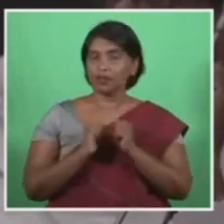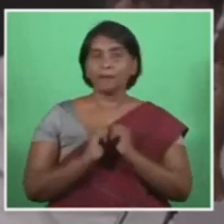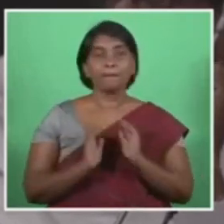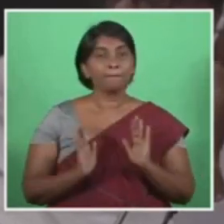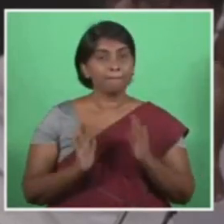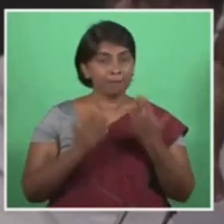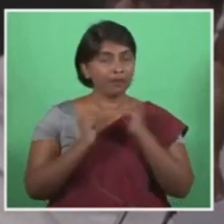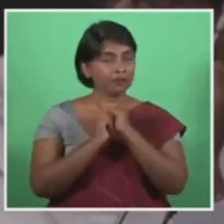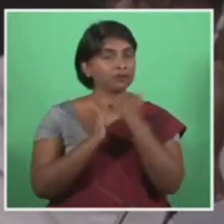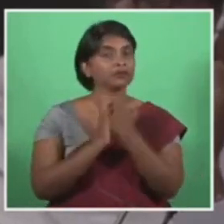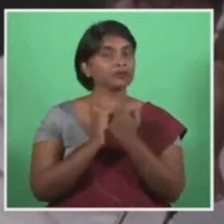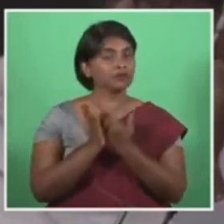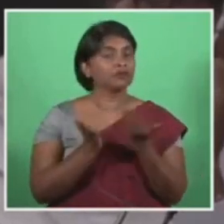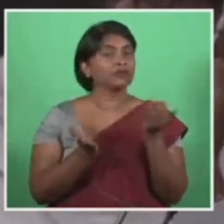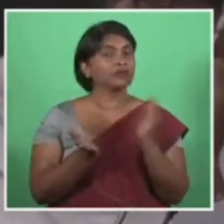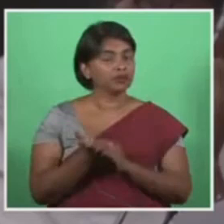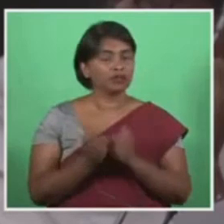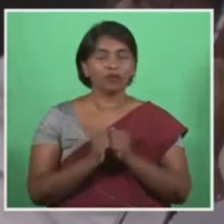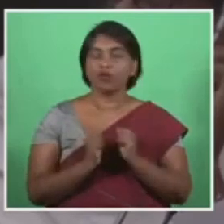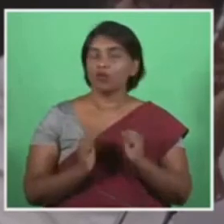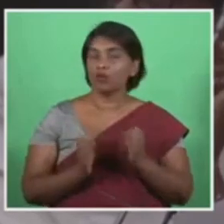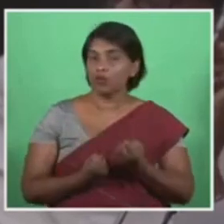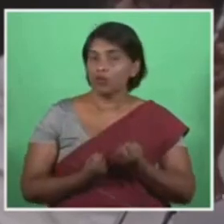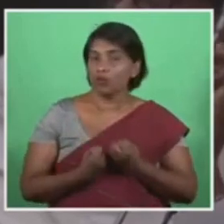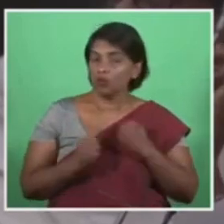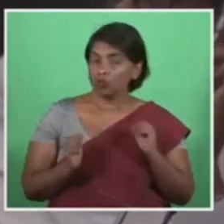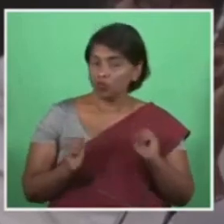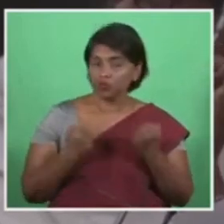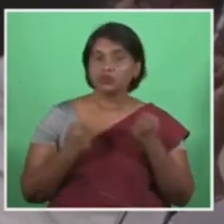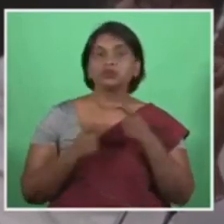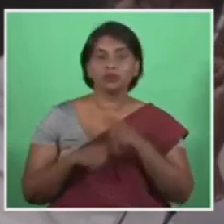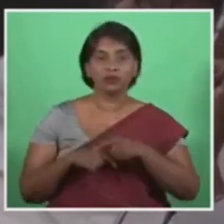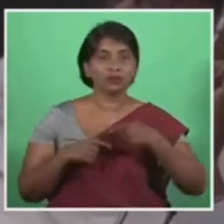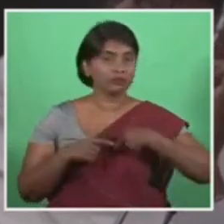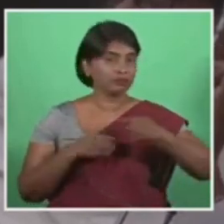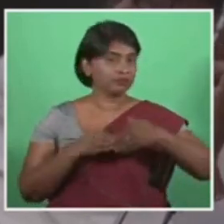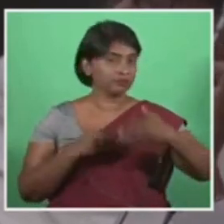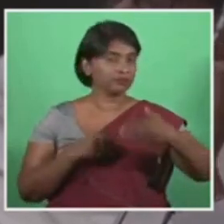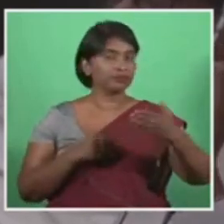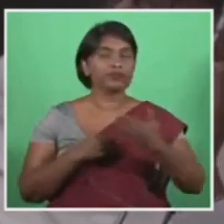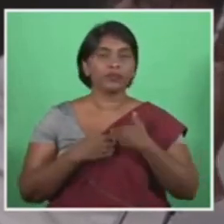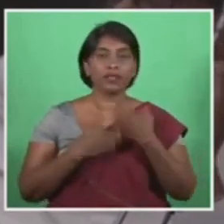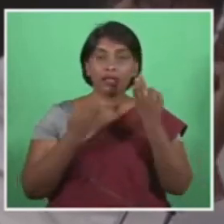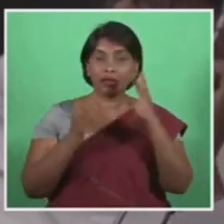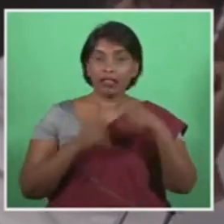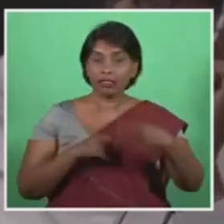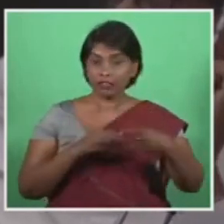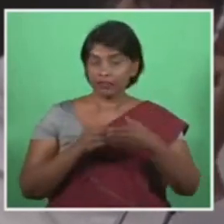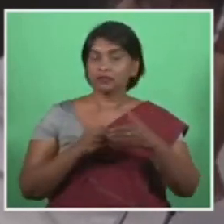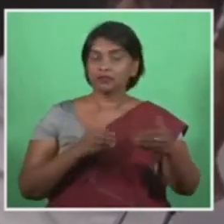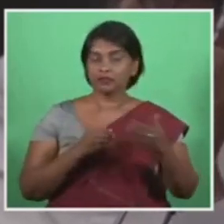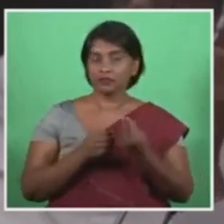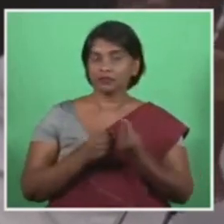තියෙන වැඩපිළිවෙලට තවත් ධෛර්යයක් මේ දින කීපය තුළ නිදාස් දින කීපය තුළද